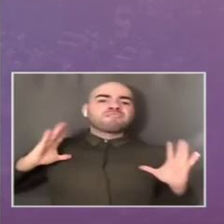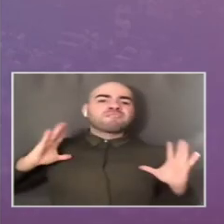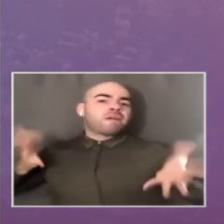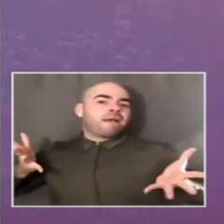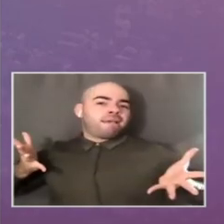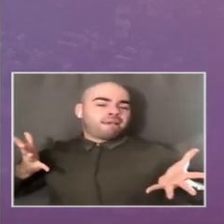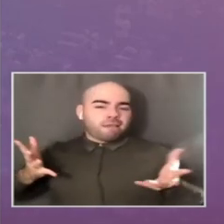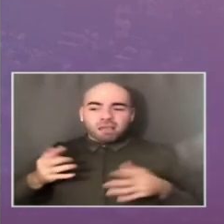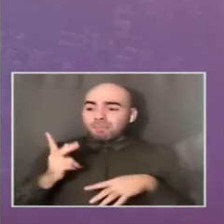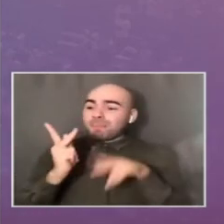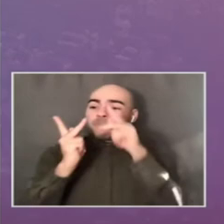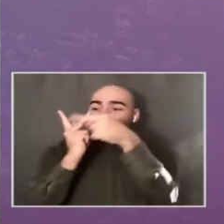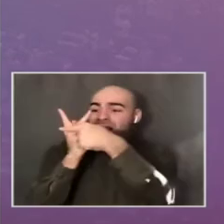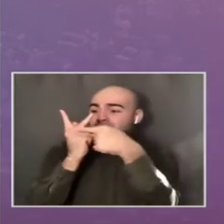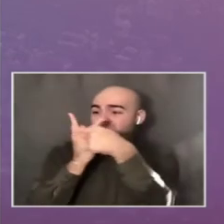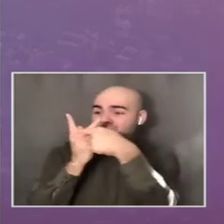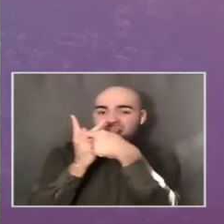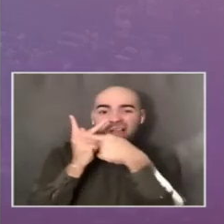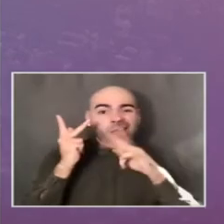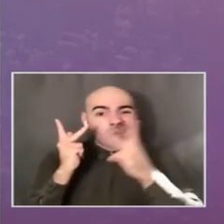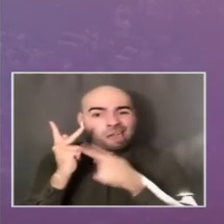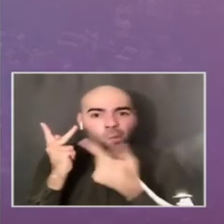dan wê